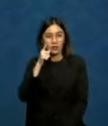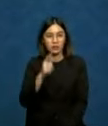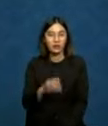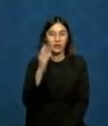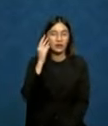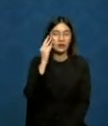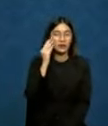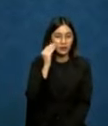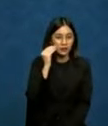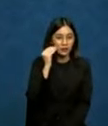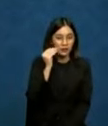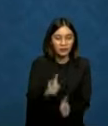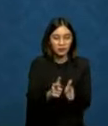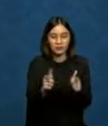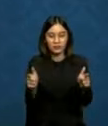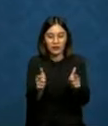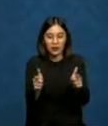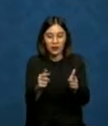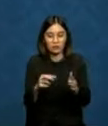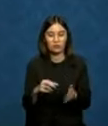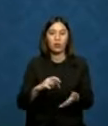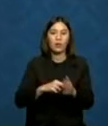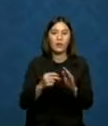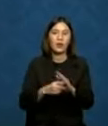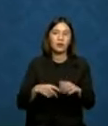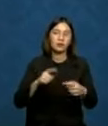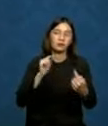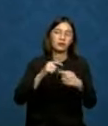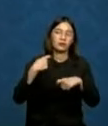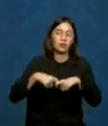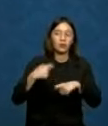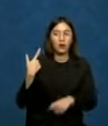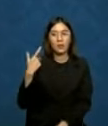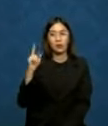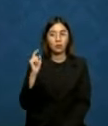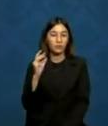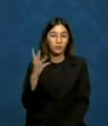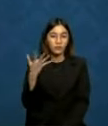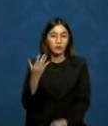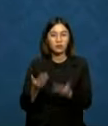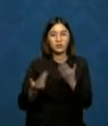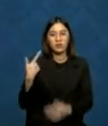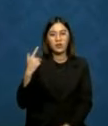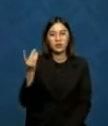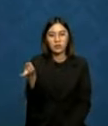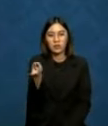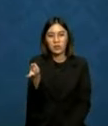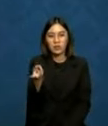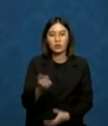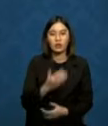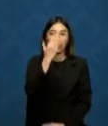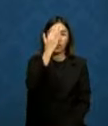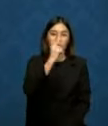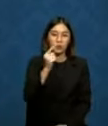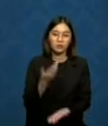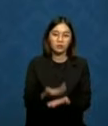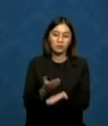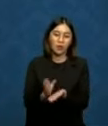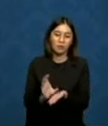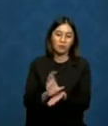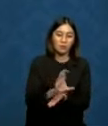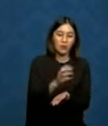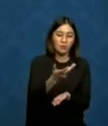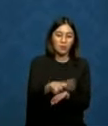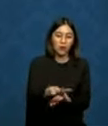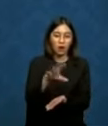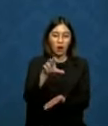เล็กค่อนมาทางกลางเข้าถึงยากกว่าอย่างนี้ก็ไม่เกิดประโยชน์หรือเกิดประโยชน์น้อยเพราะเมื่อเขาได้เงินแล้วครับ